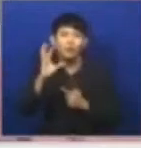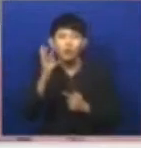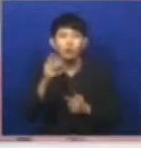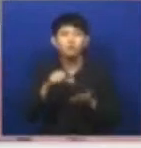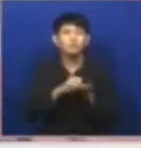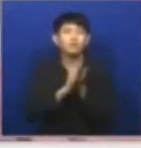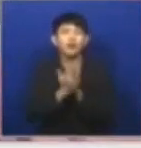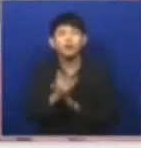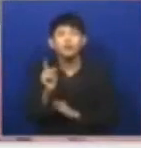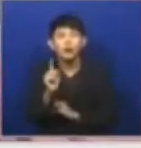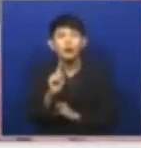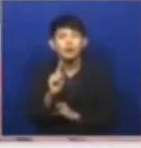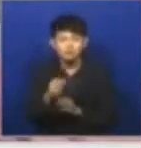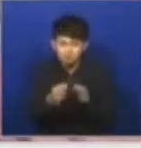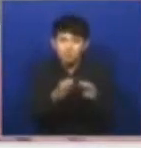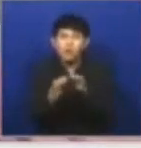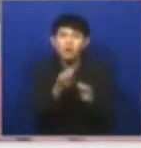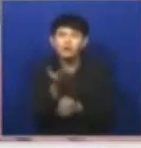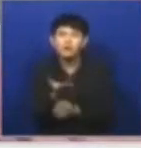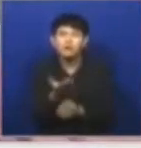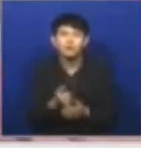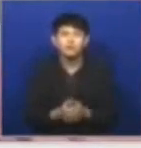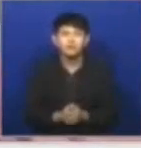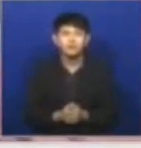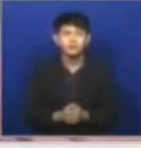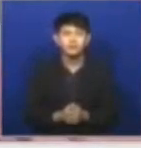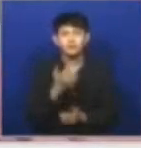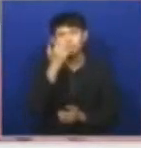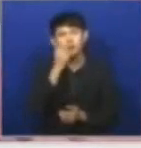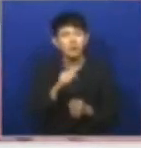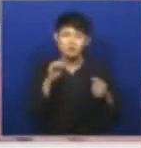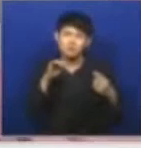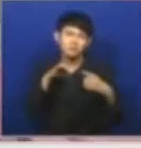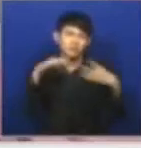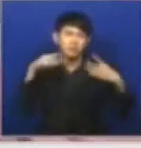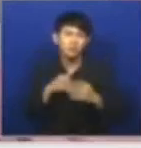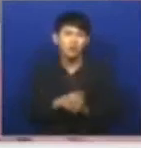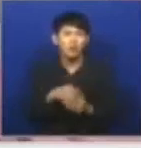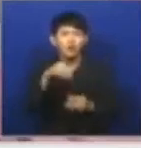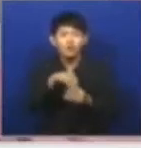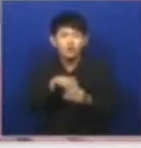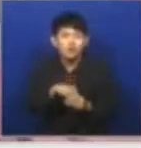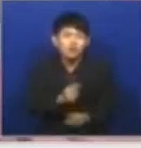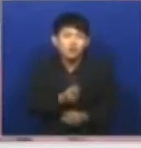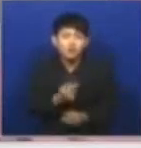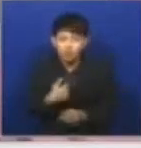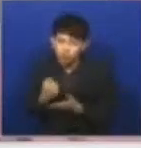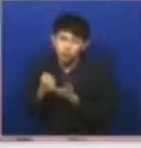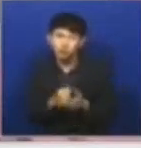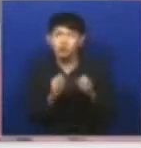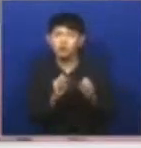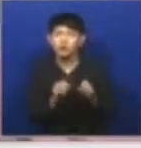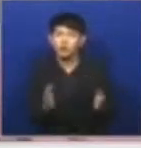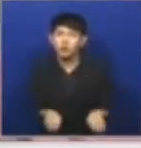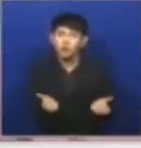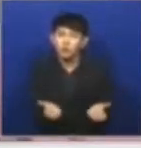มาสิเรื่องการศึกษาทำไมไม่ตอบสนองให้เขาอยู่ที่ไหนอยู่ที่นั่นท่านบอกว่าจะดูแล